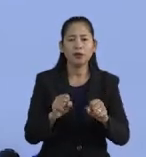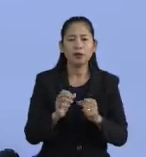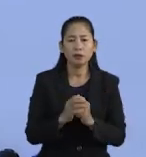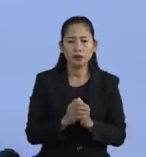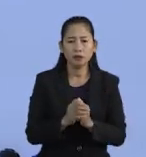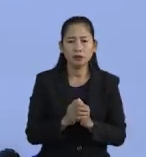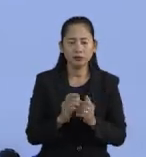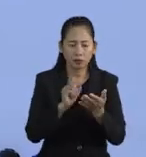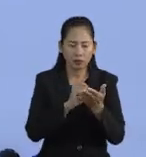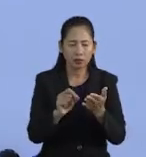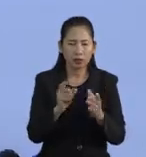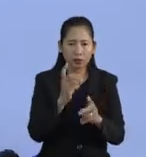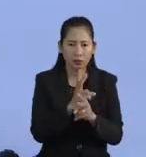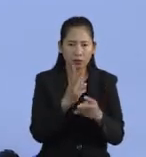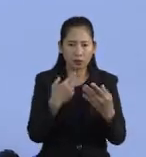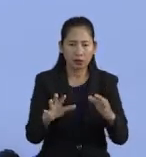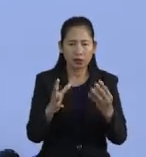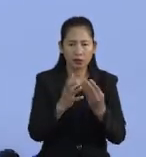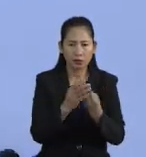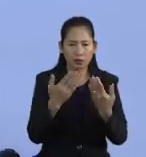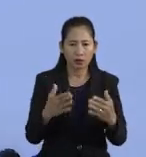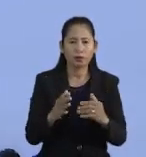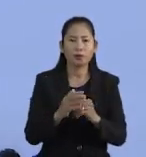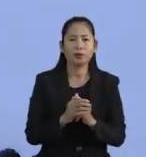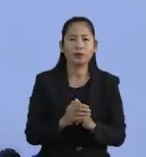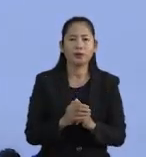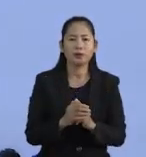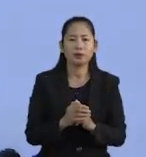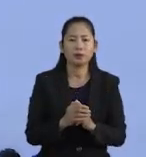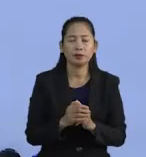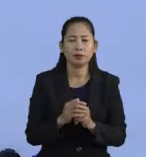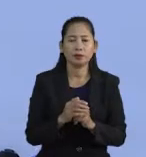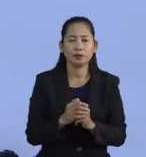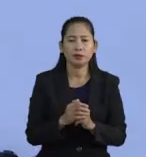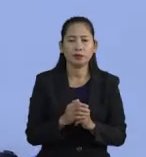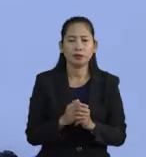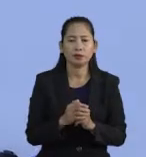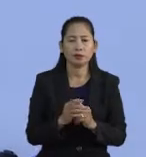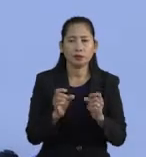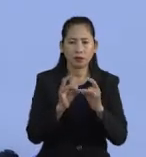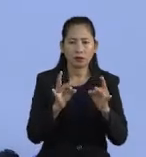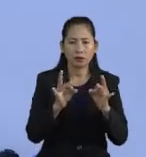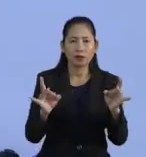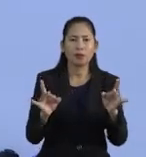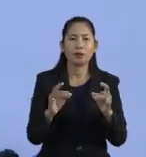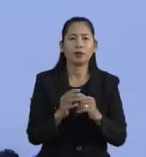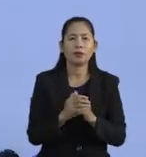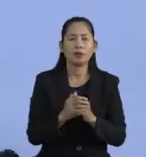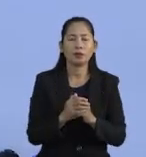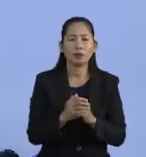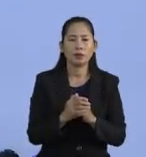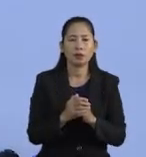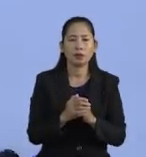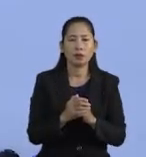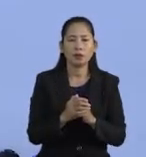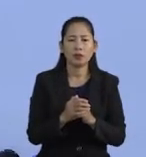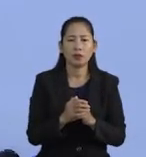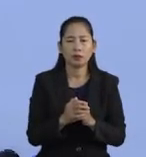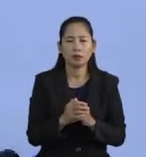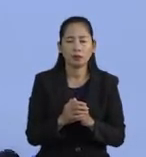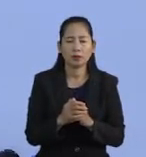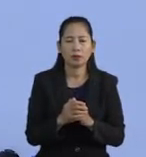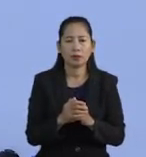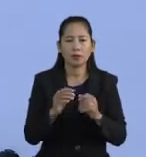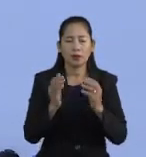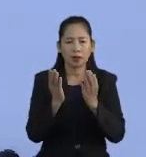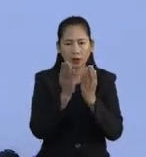bà dù bạn sẽ tội hai chùm luôn nâng ánh bà mong bùng rìa bà mong bùng rìa